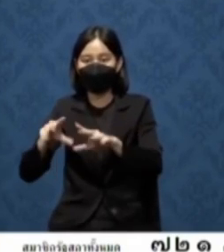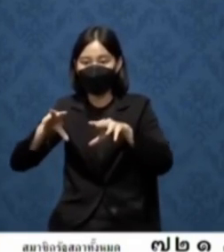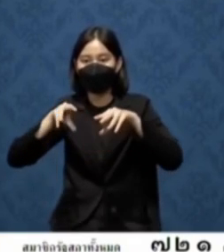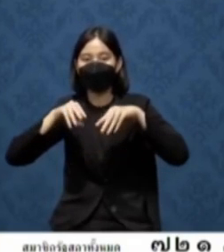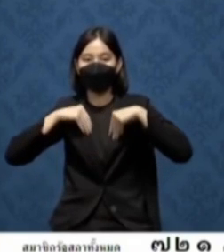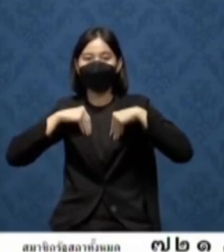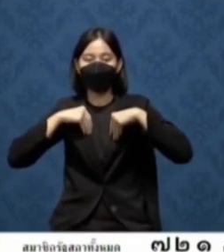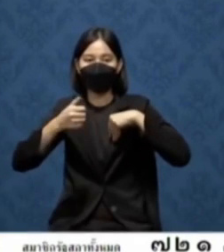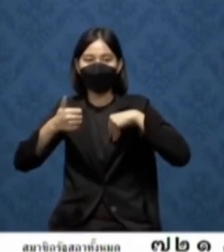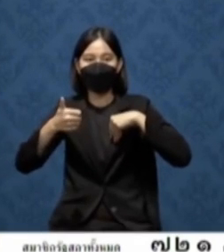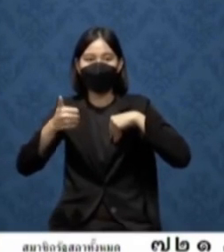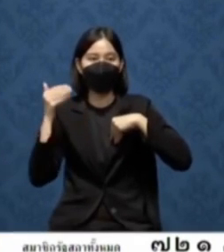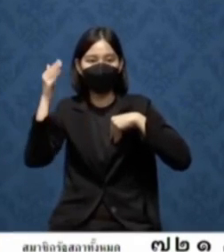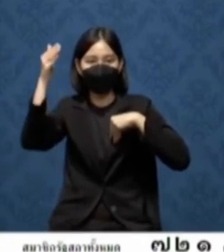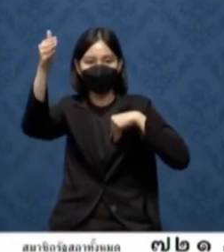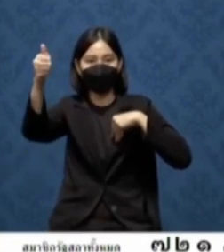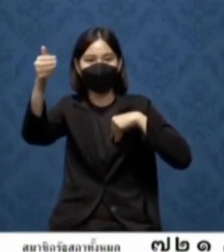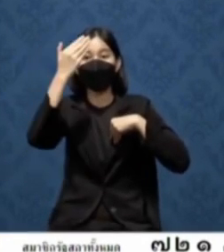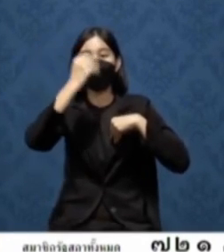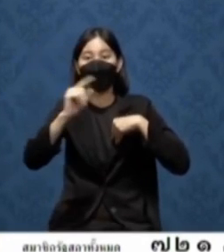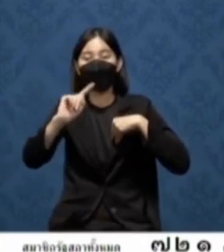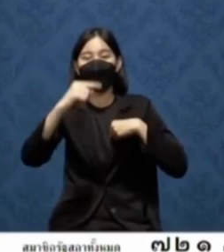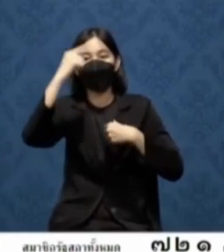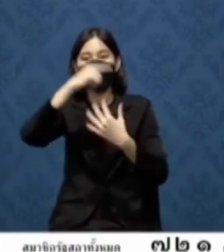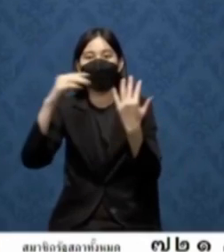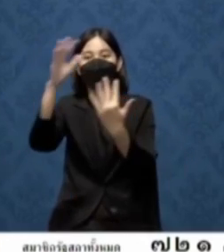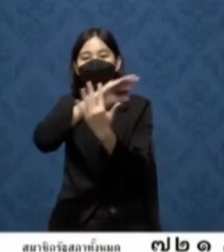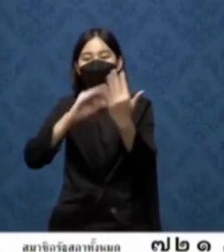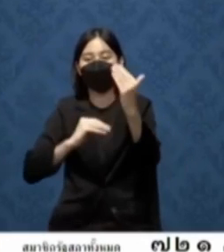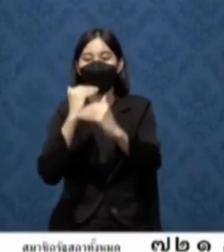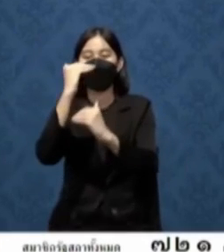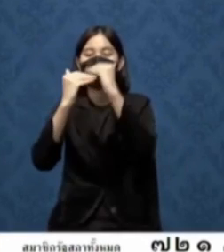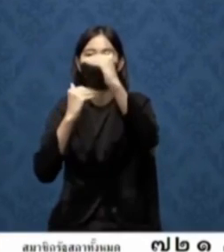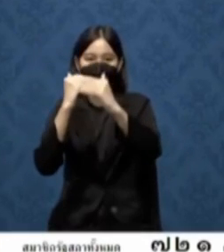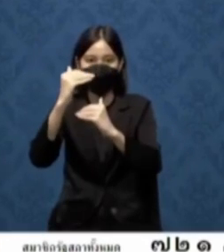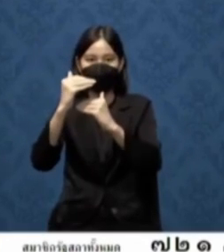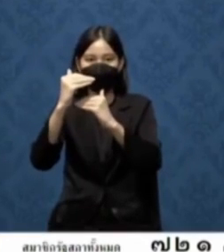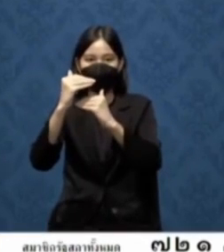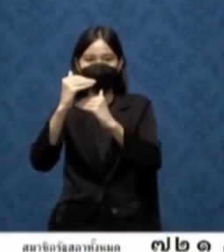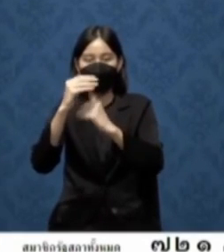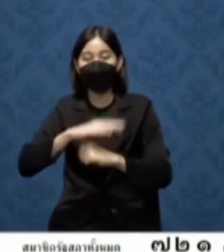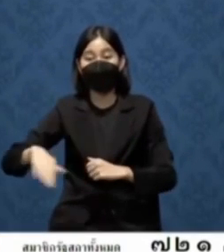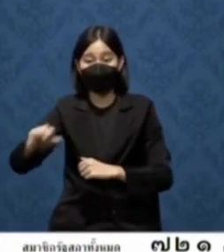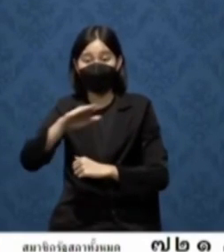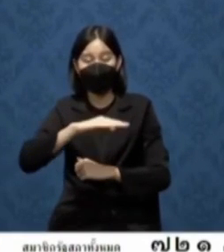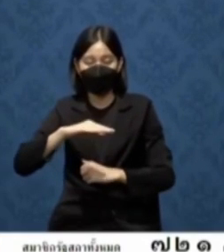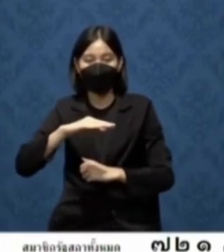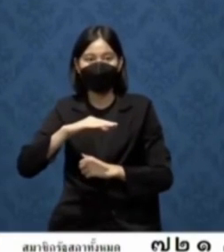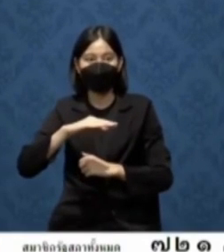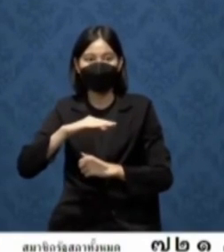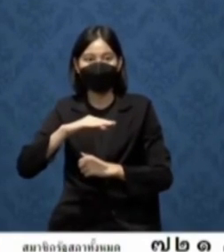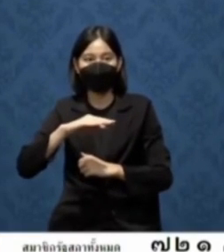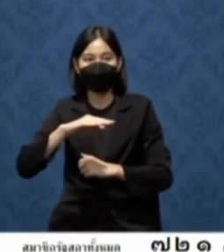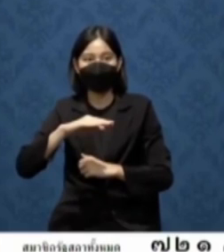ยกันหมดในวาระต่อไปเพื่อให้ประเทศไทยเดินต่อไปข้างหน้าได้เพื่อให้เราเท่าทัน